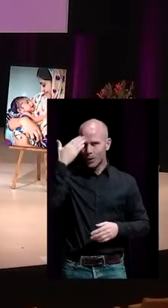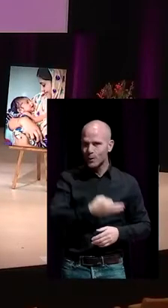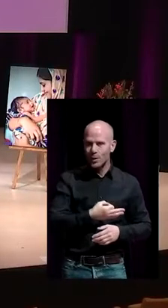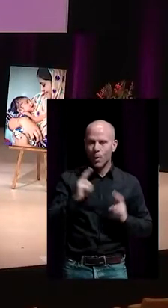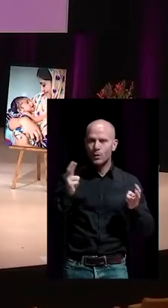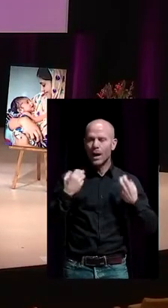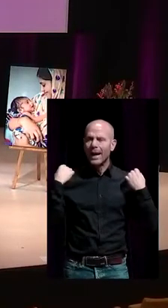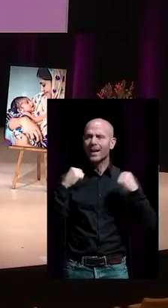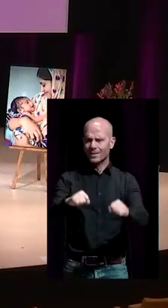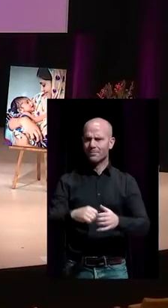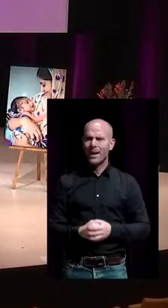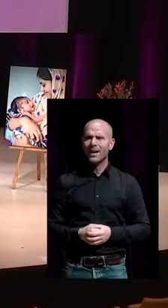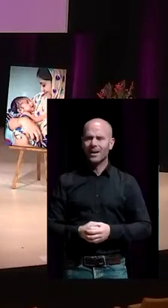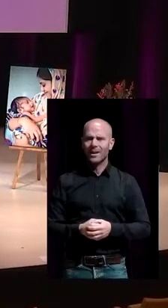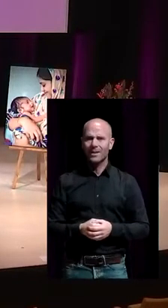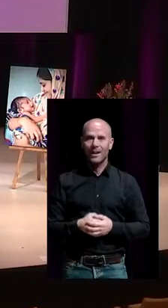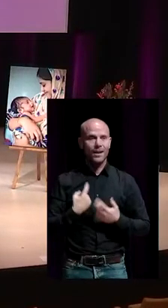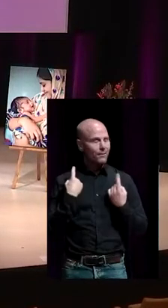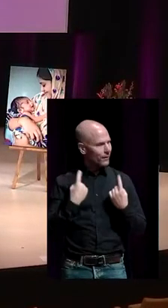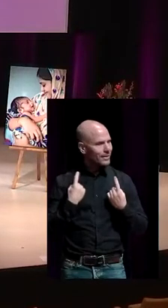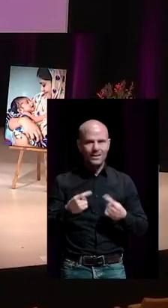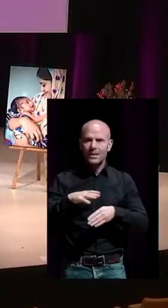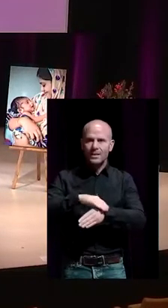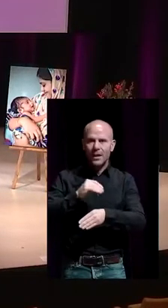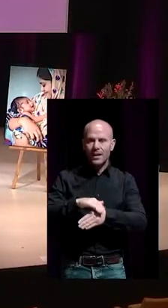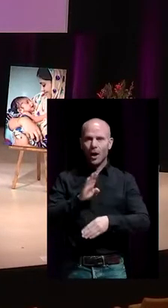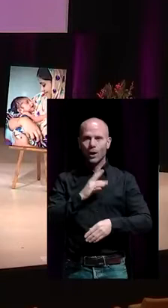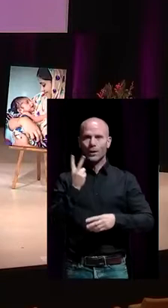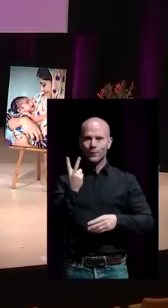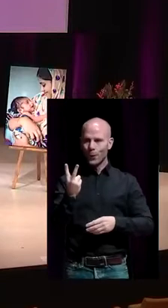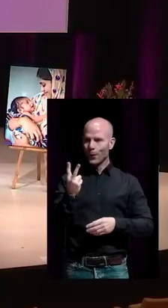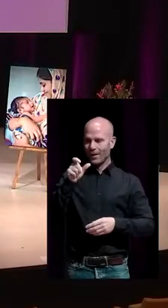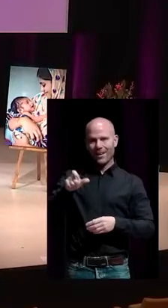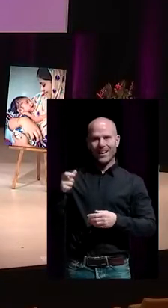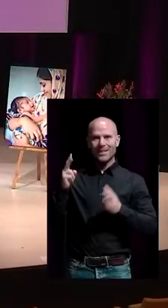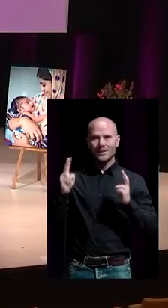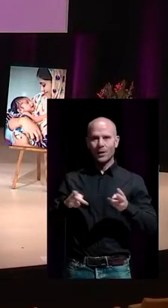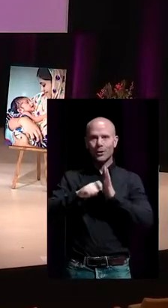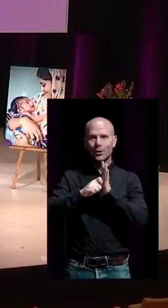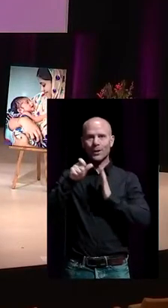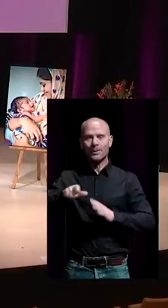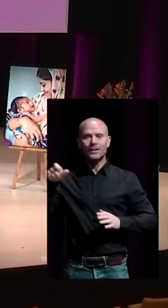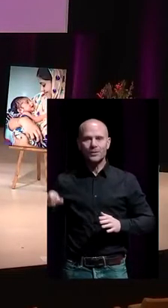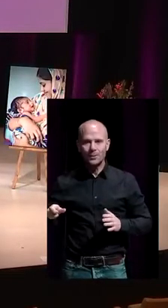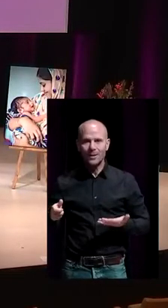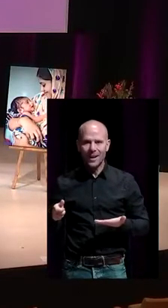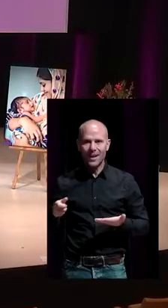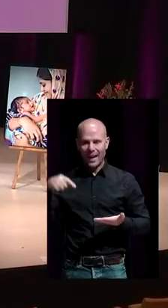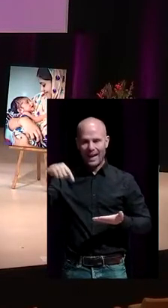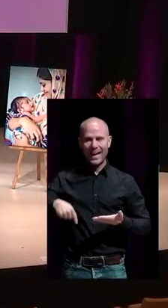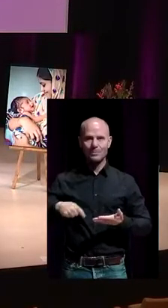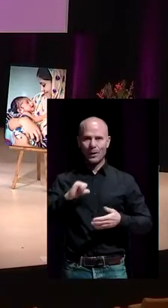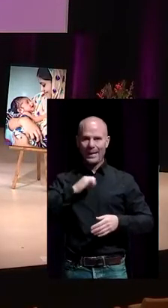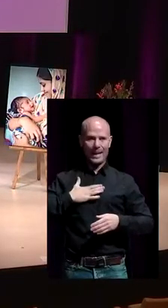ert engagemang. Och vad fantastiskt att Sverige får ha 2 sådana nyckelpersoner också här på vårt